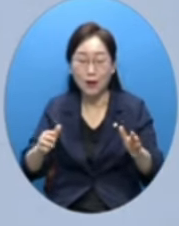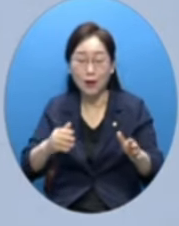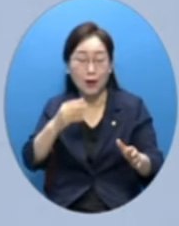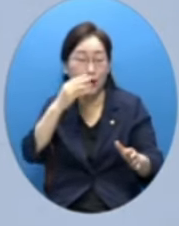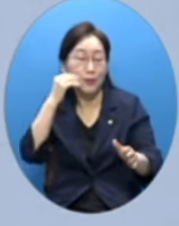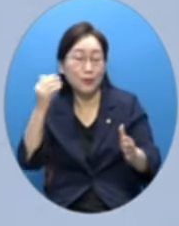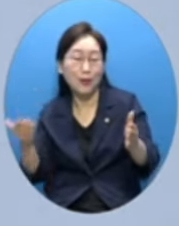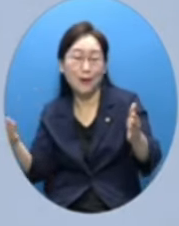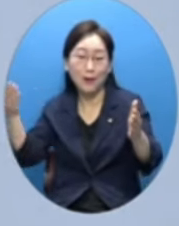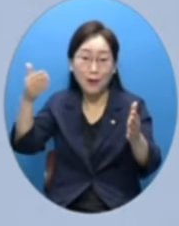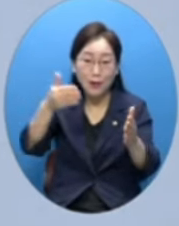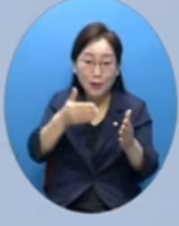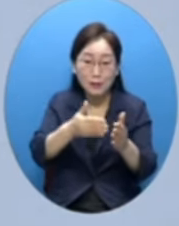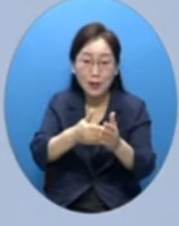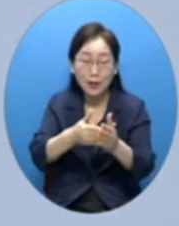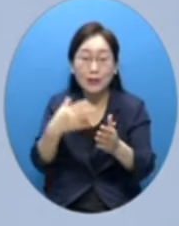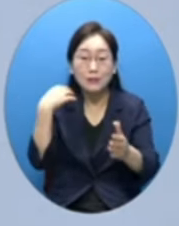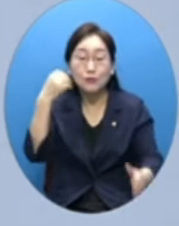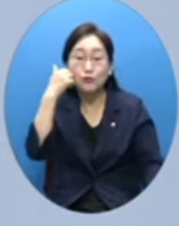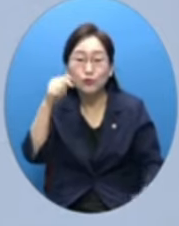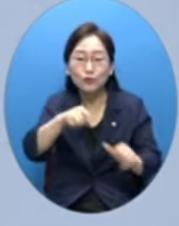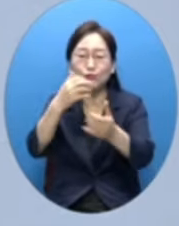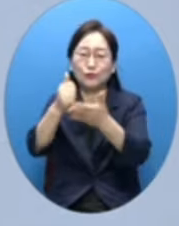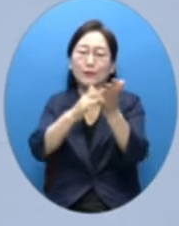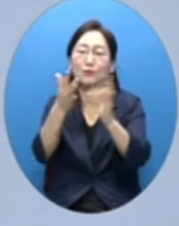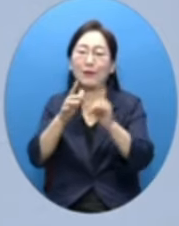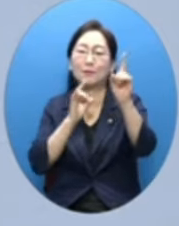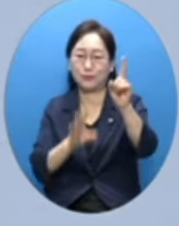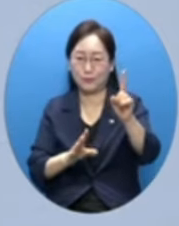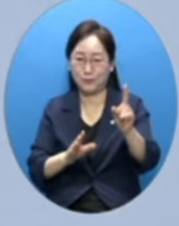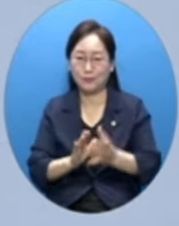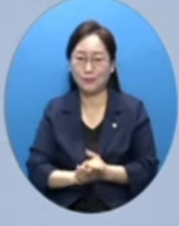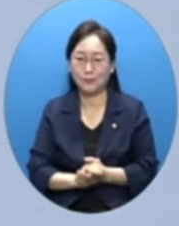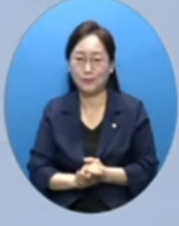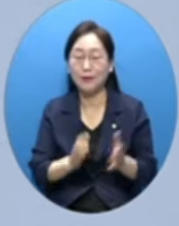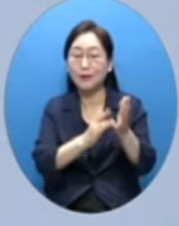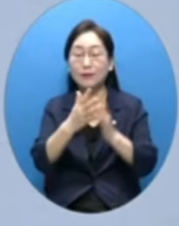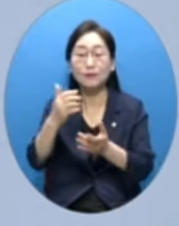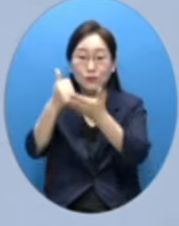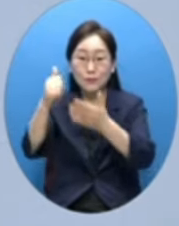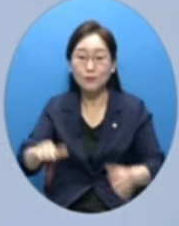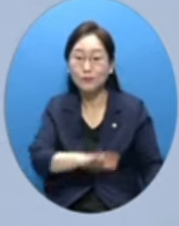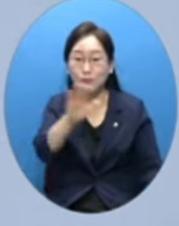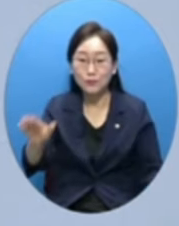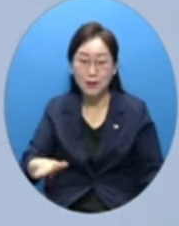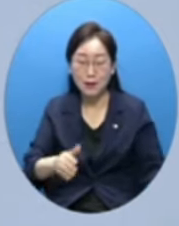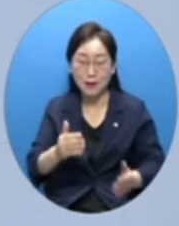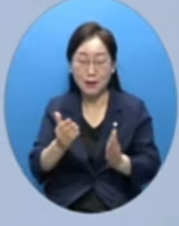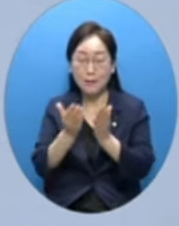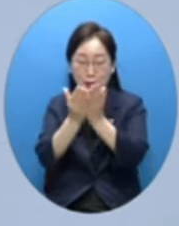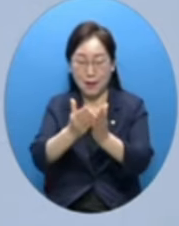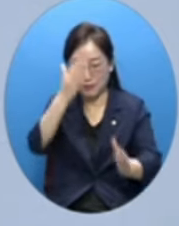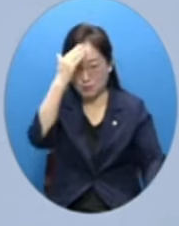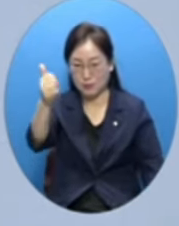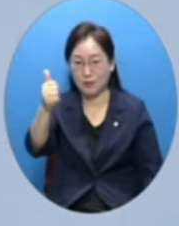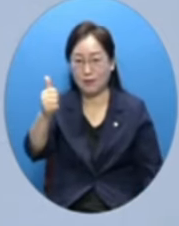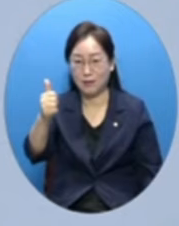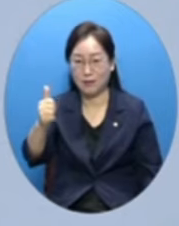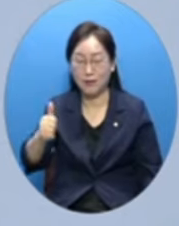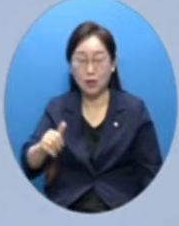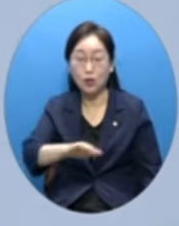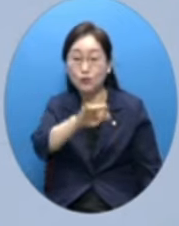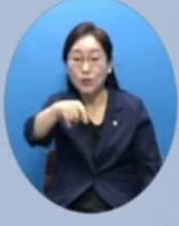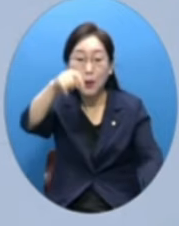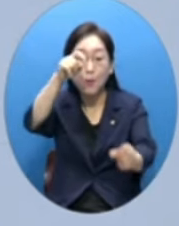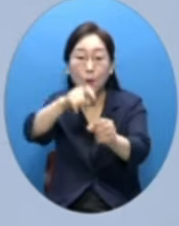분은 우리의 제주 예수님 한번밖에 없습니다 아멘 예수님께서 우리의 배 선장이 되어주셔서 우리 목적인